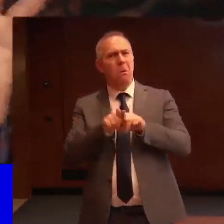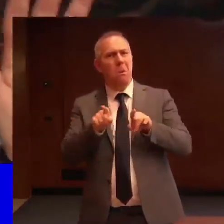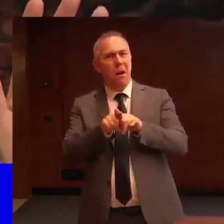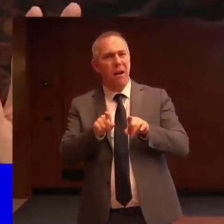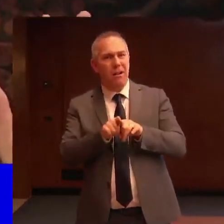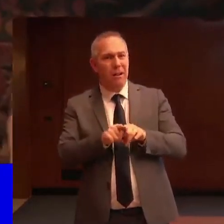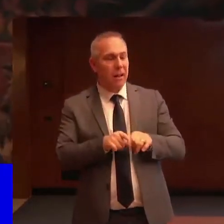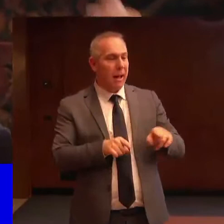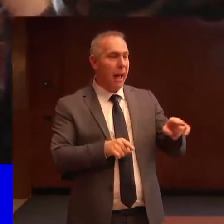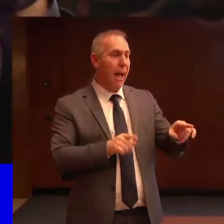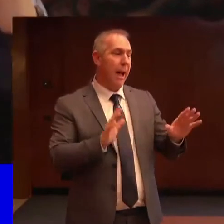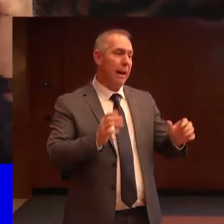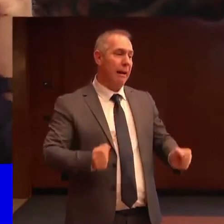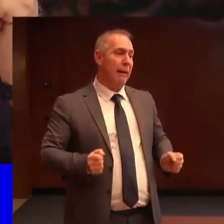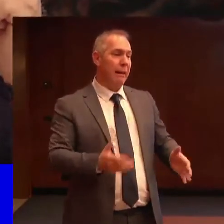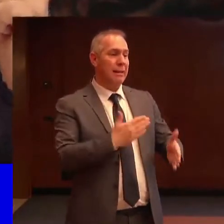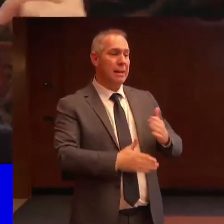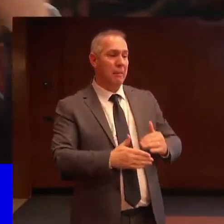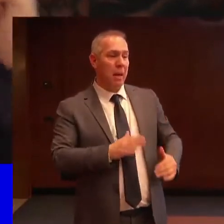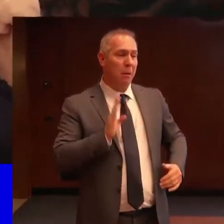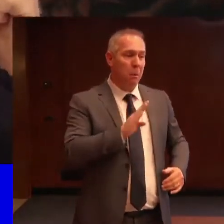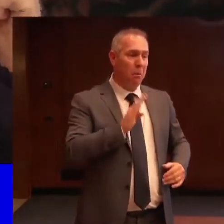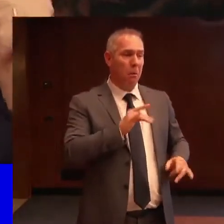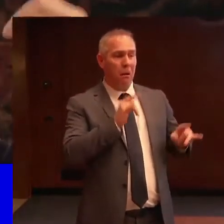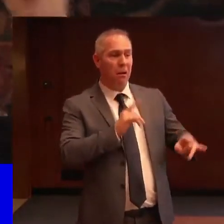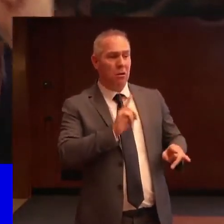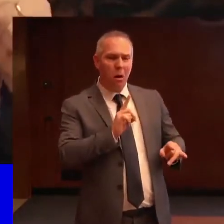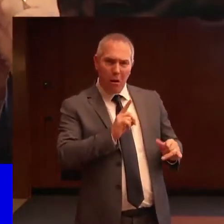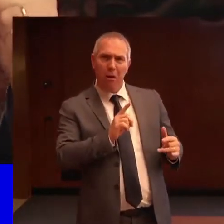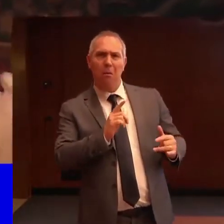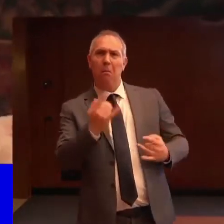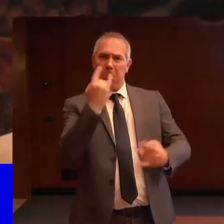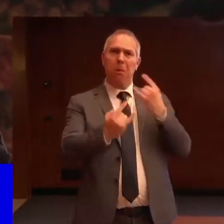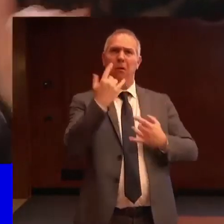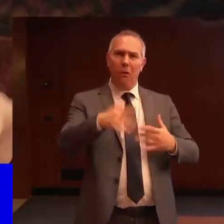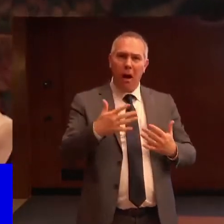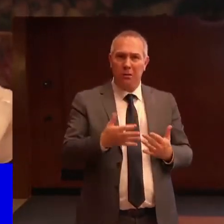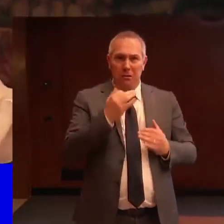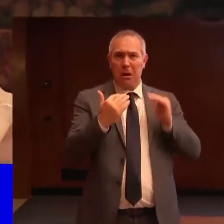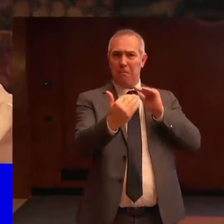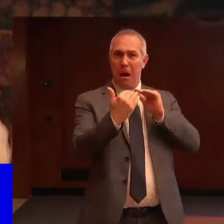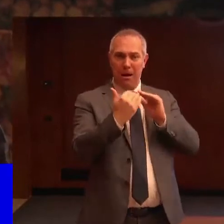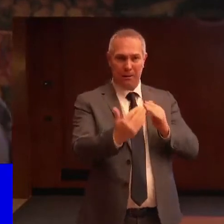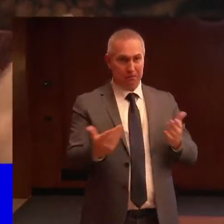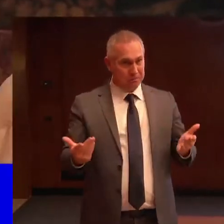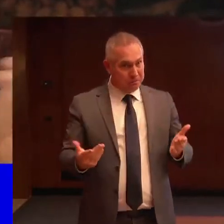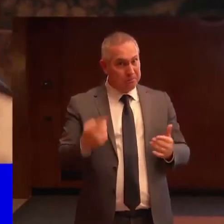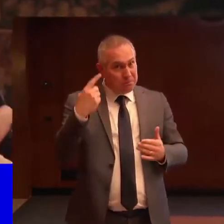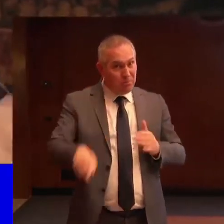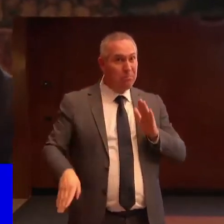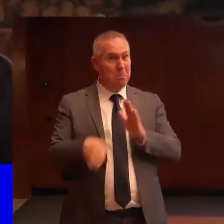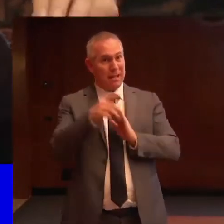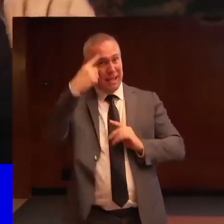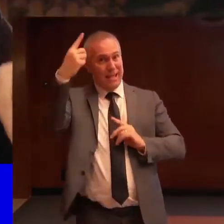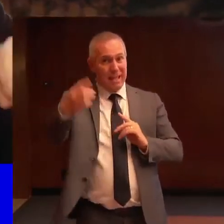con lei non posso. Da lì nasce l'idea di questo film, dove per una volta la disabilità